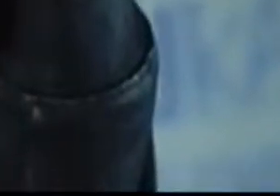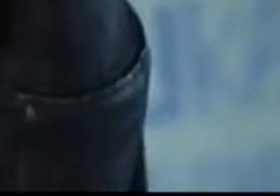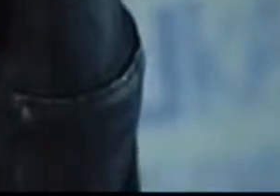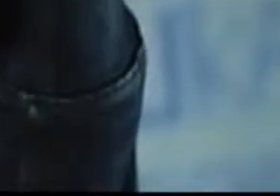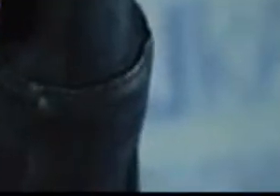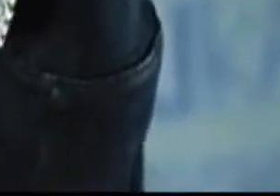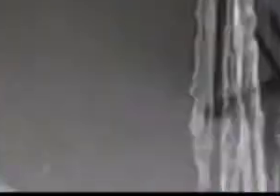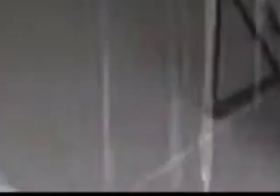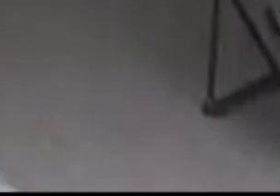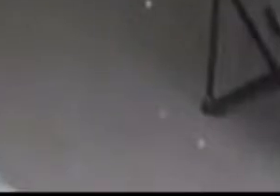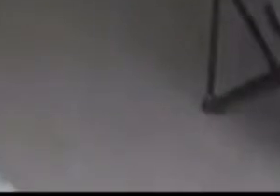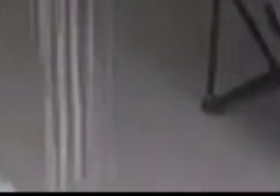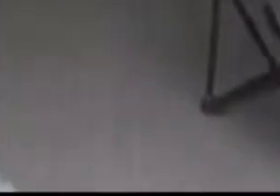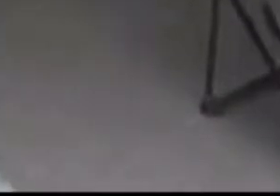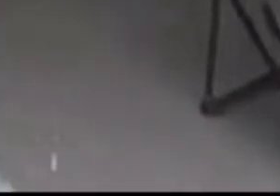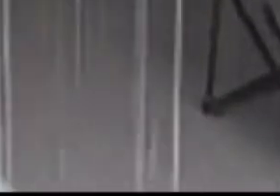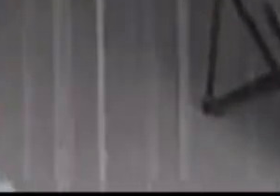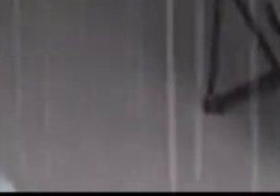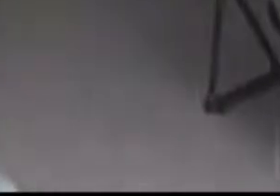wanajifia.